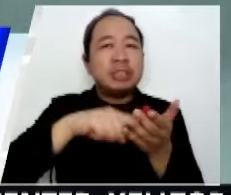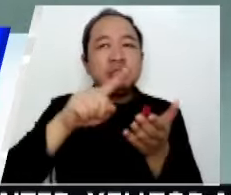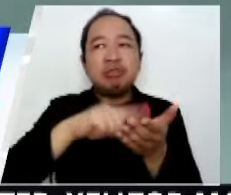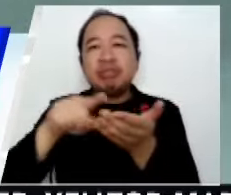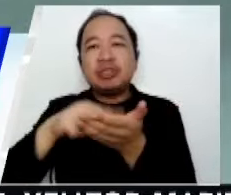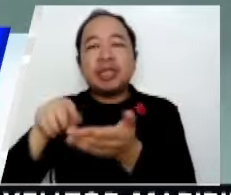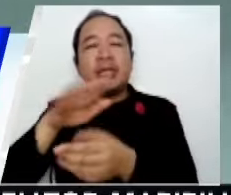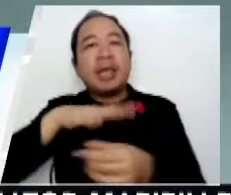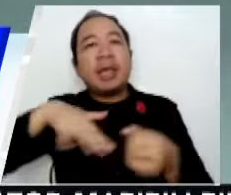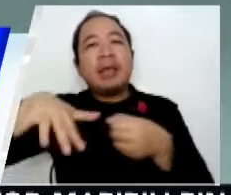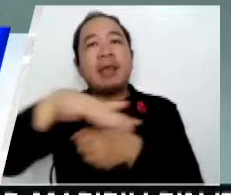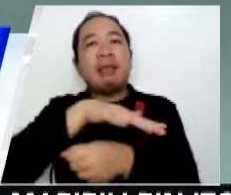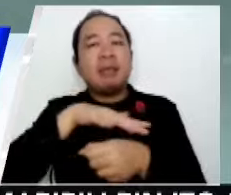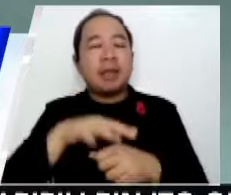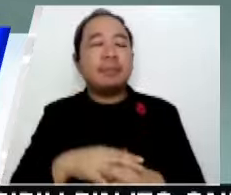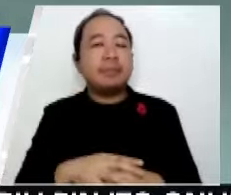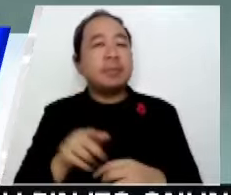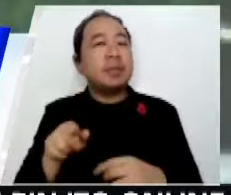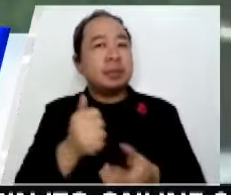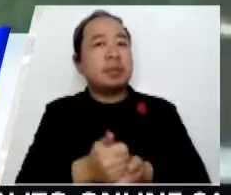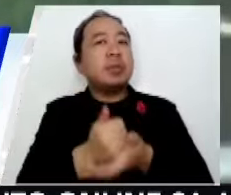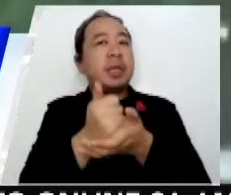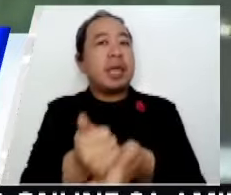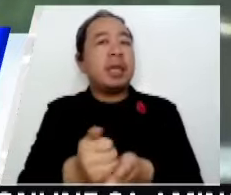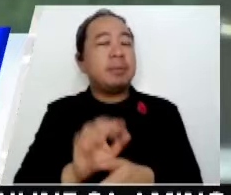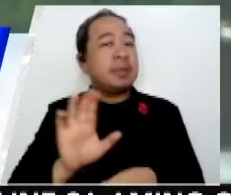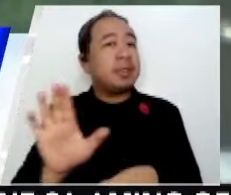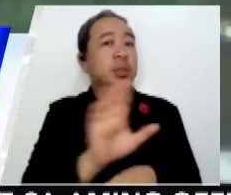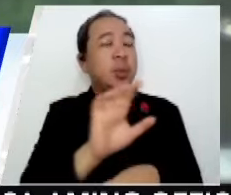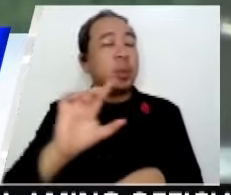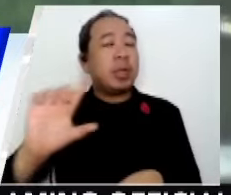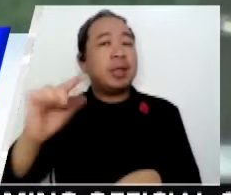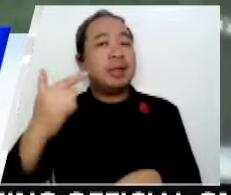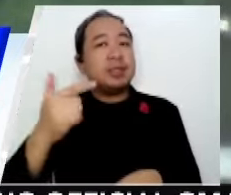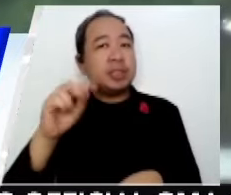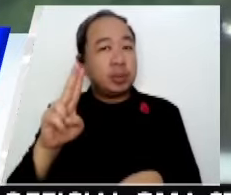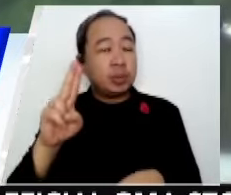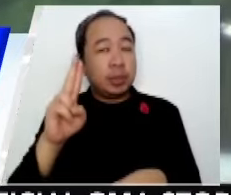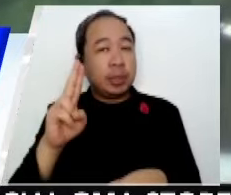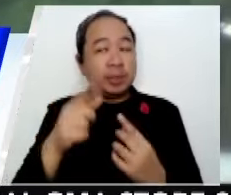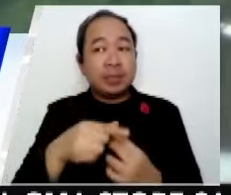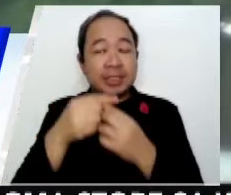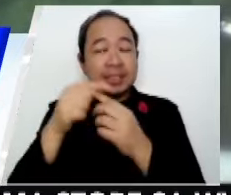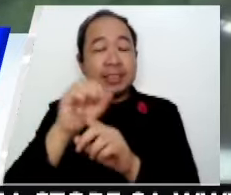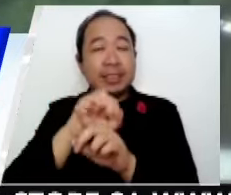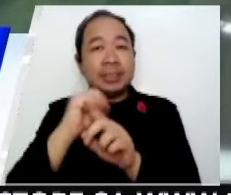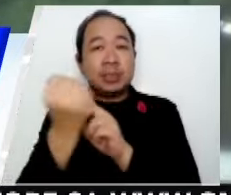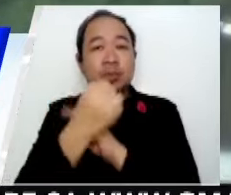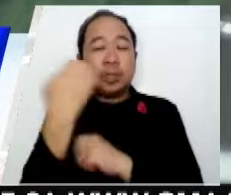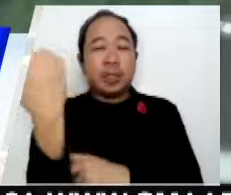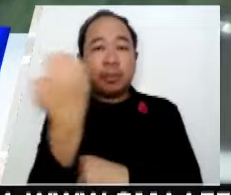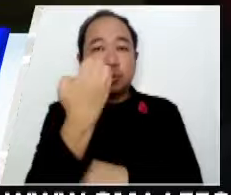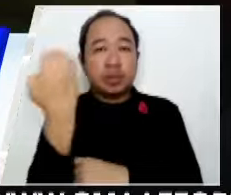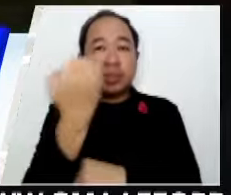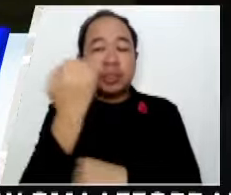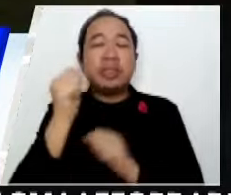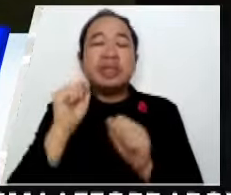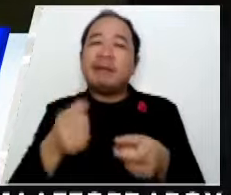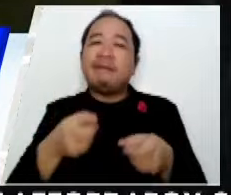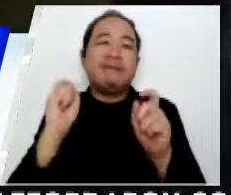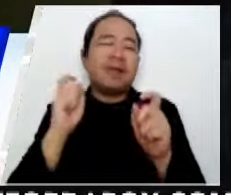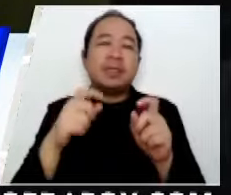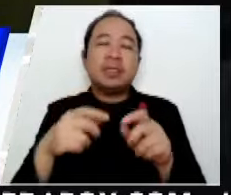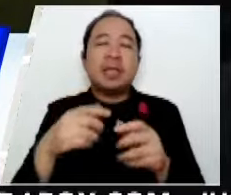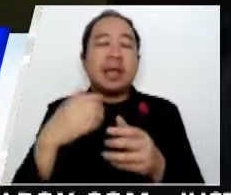tulong daw ito sa kanilang mga lokal na pamahalaan lalo't pag nasa ilalim na ng state of calamity ay madaling mailalabas ang Quick Response Fund